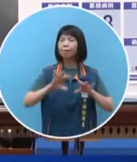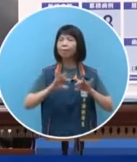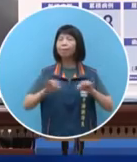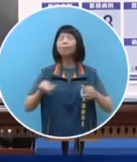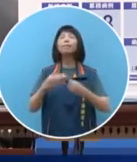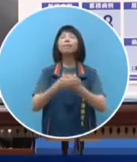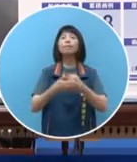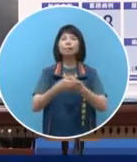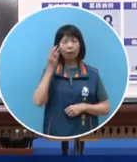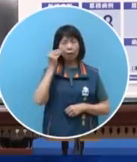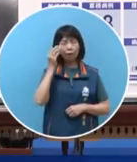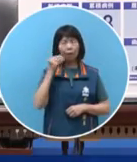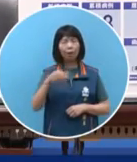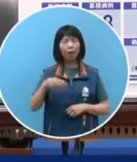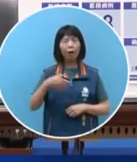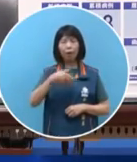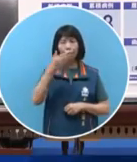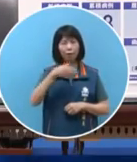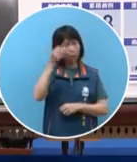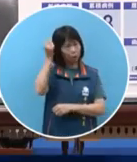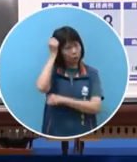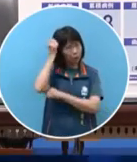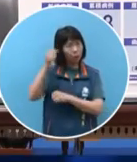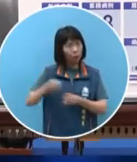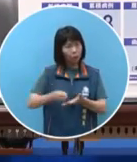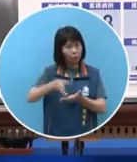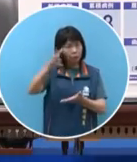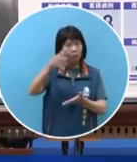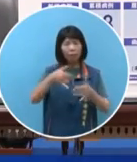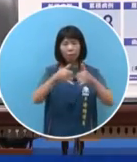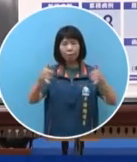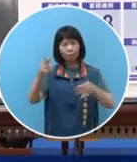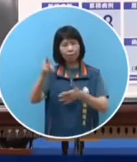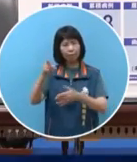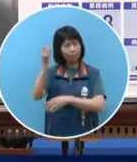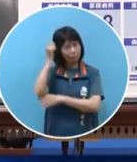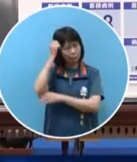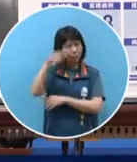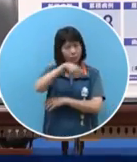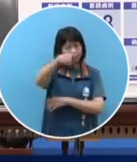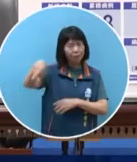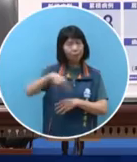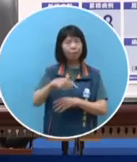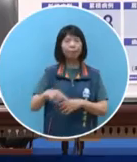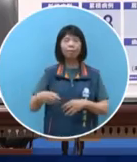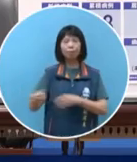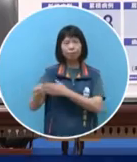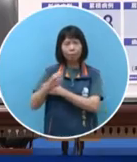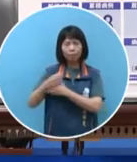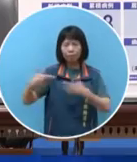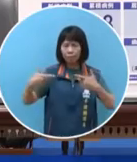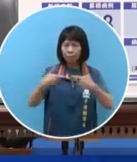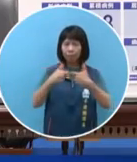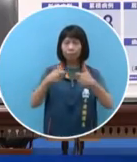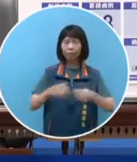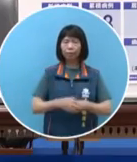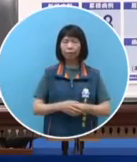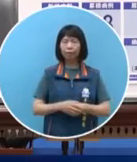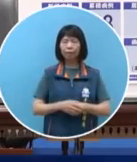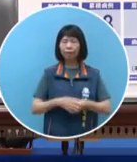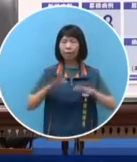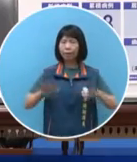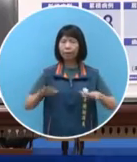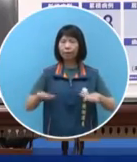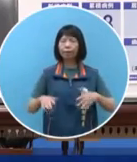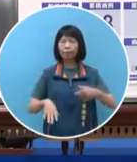防疫记者会上，就特别的呼吁民众，端午节的连续假期尽量不要跨县市移动，若必要返乡者，